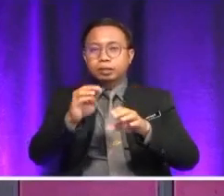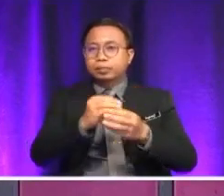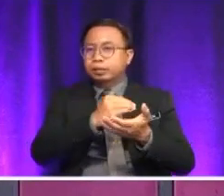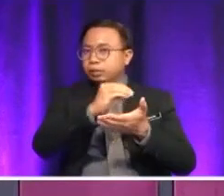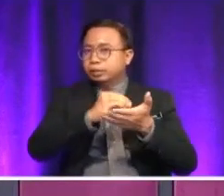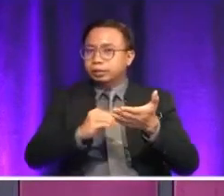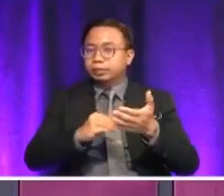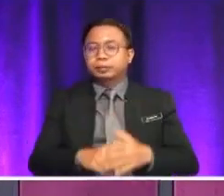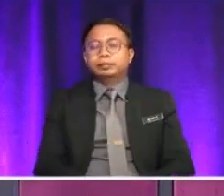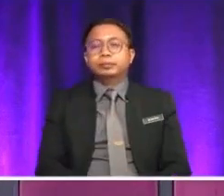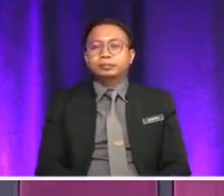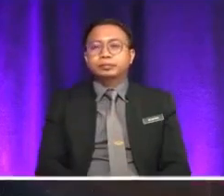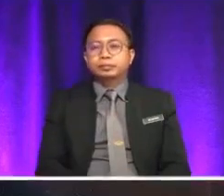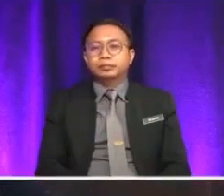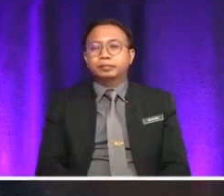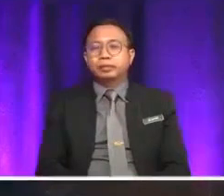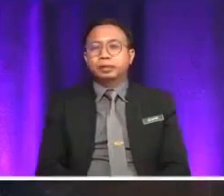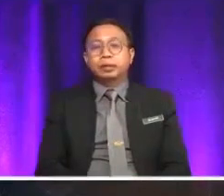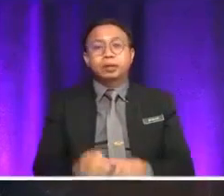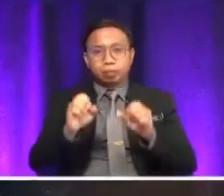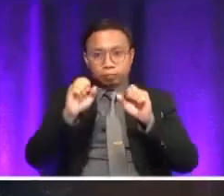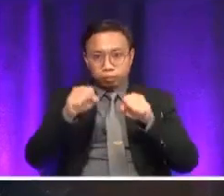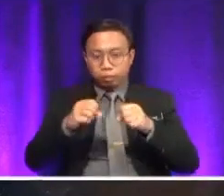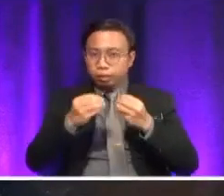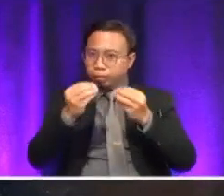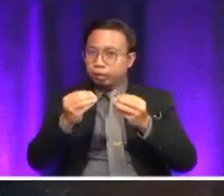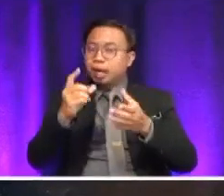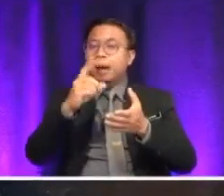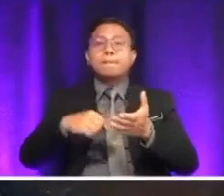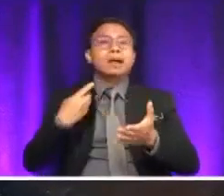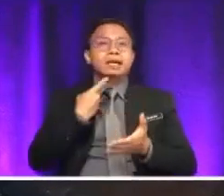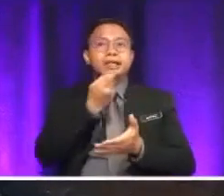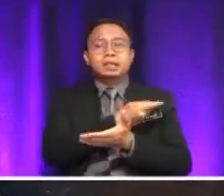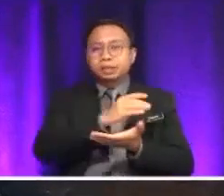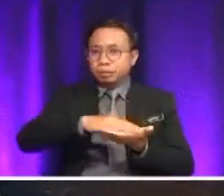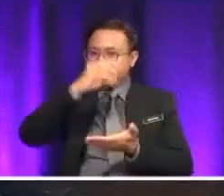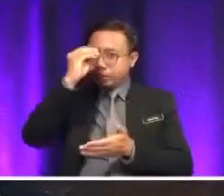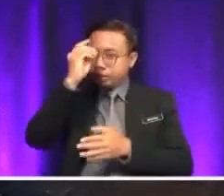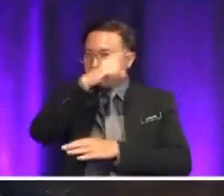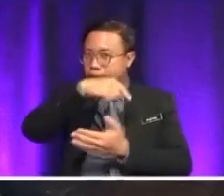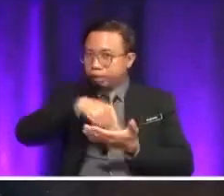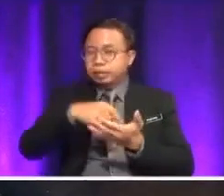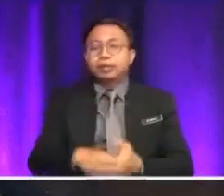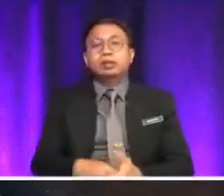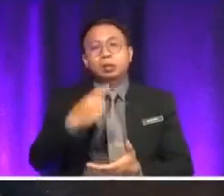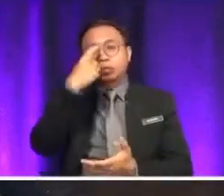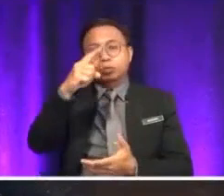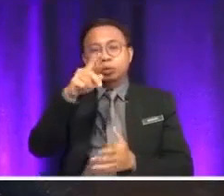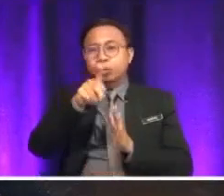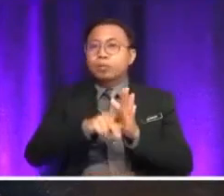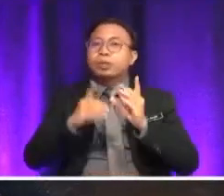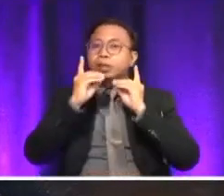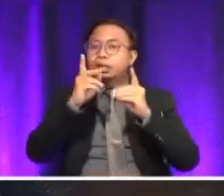Yeah. Okey. Cikgu, mungkin boleh cikgu berikan rumusan apa yang kita dah belajar di dalam kali ini cikgu untuk pendidikan